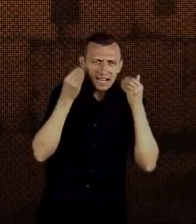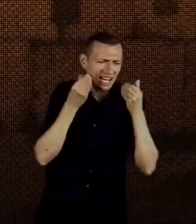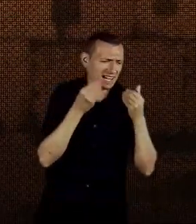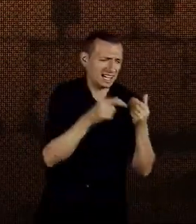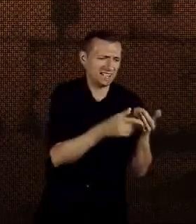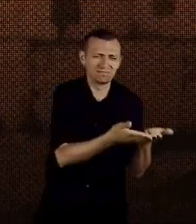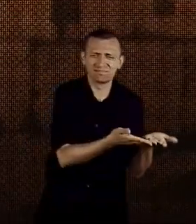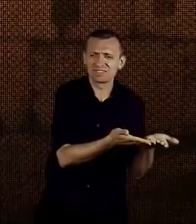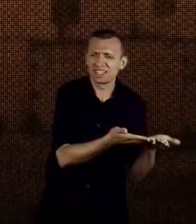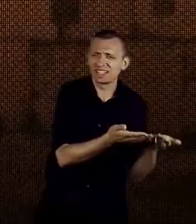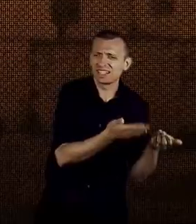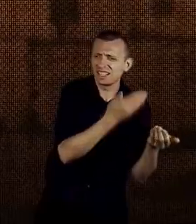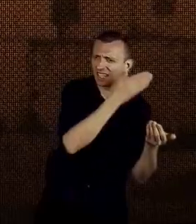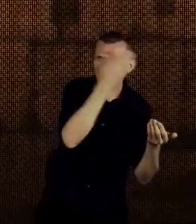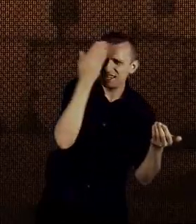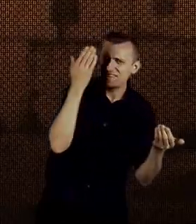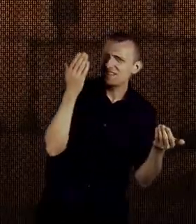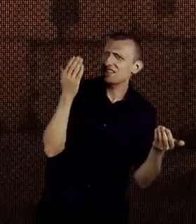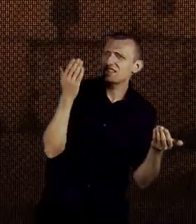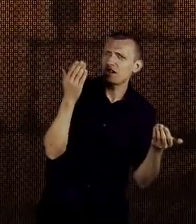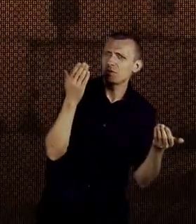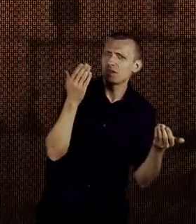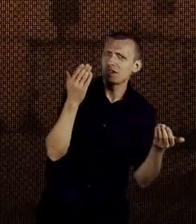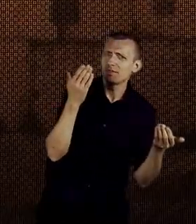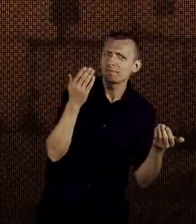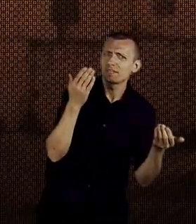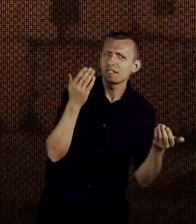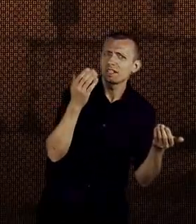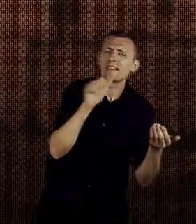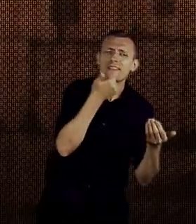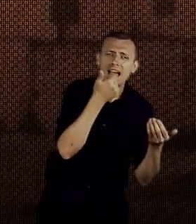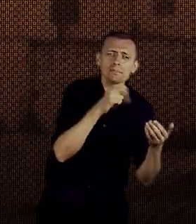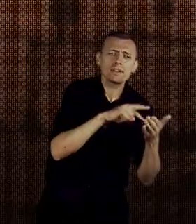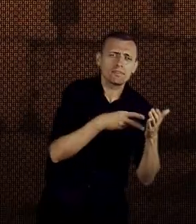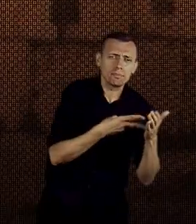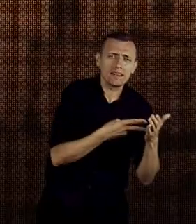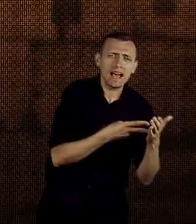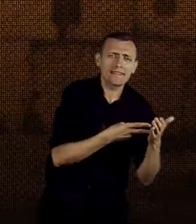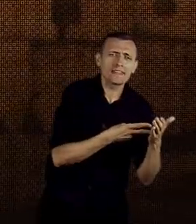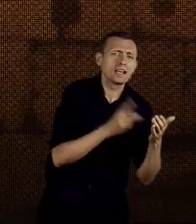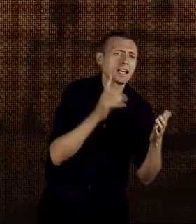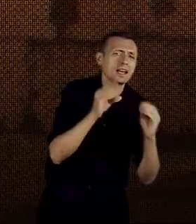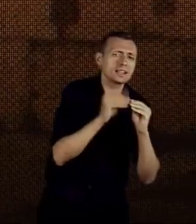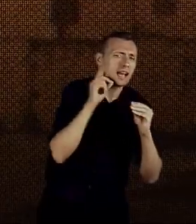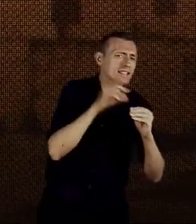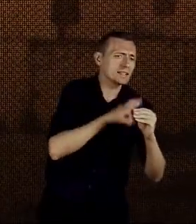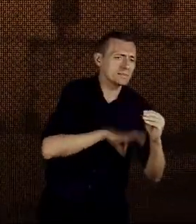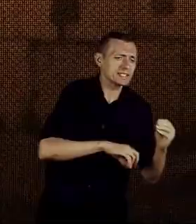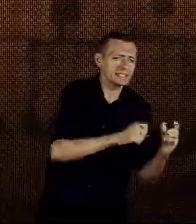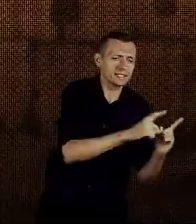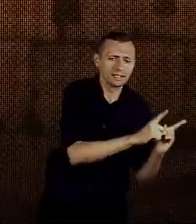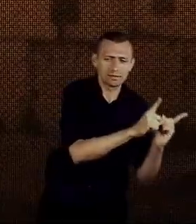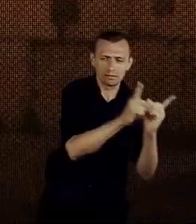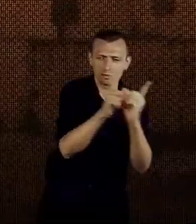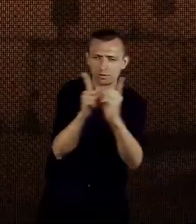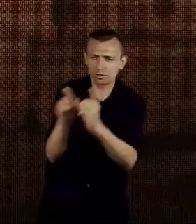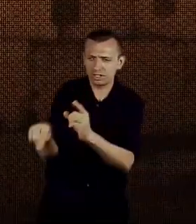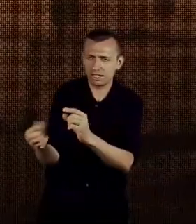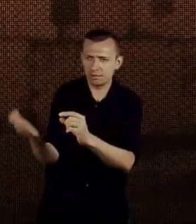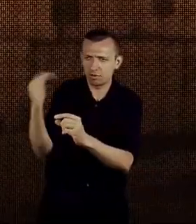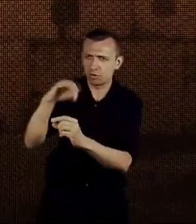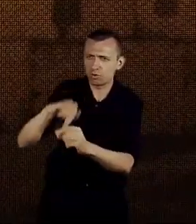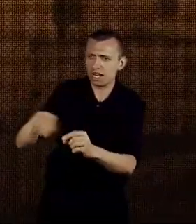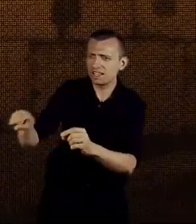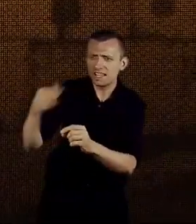o co Bóg ma go zamiar poprosić, tak i my nie mamy pojęcia, co przyniesie dzień jutrzejszy.